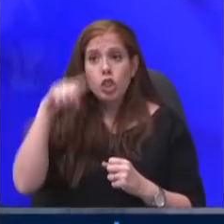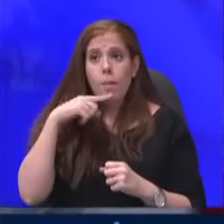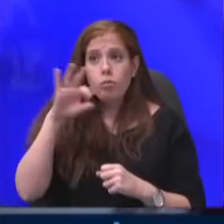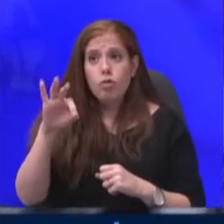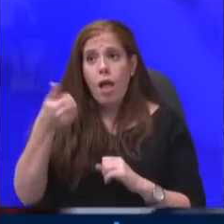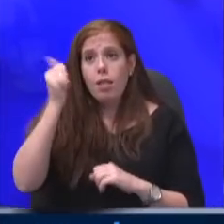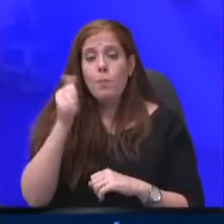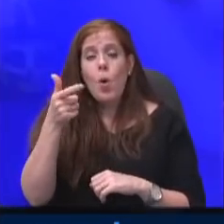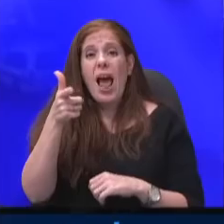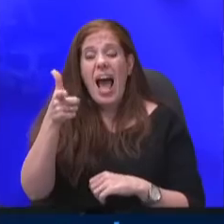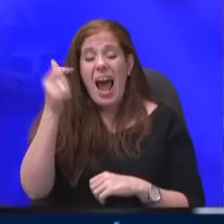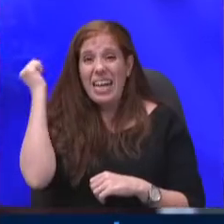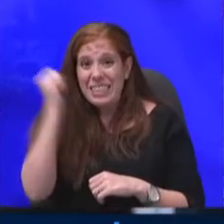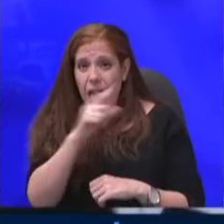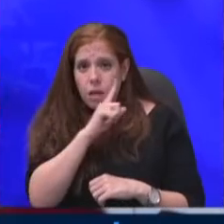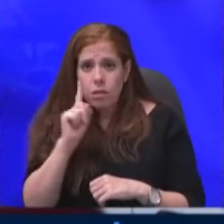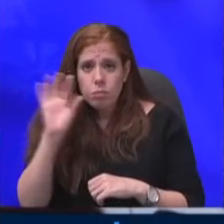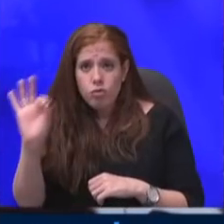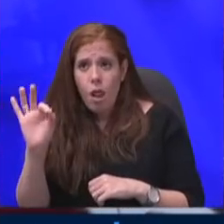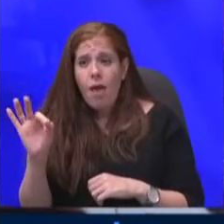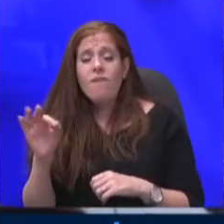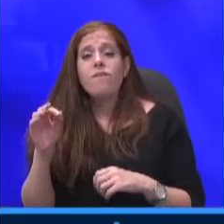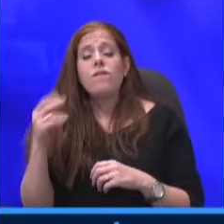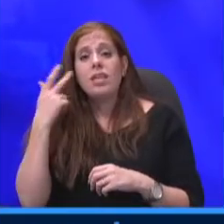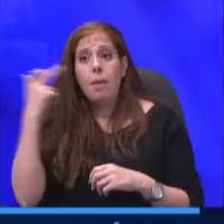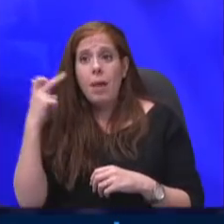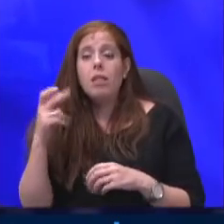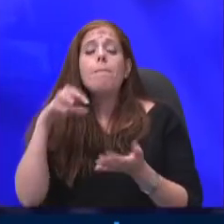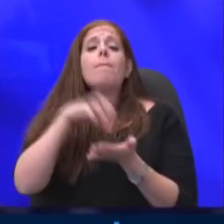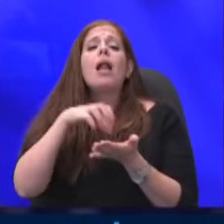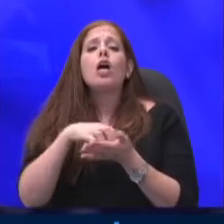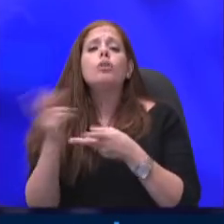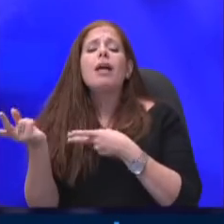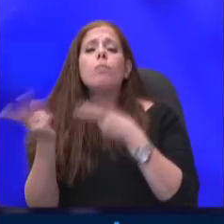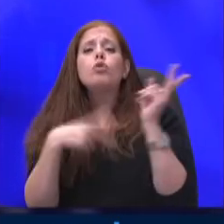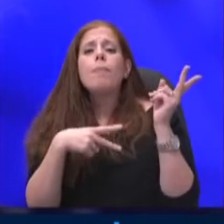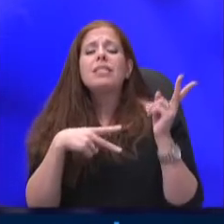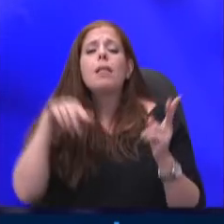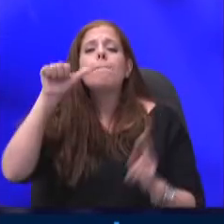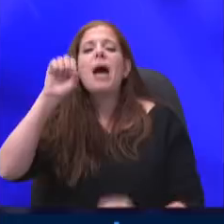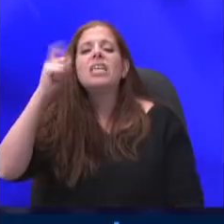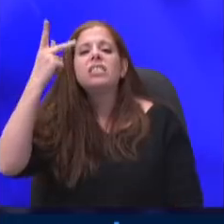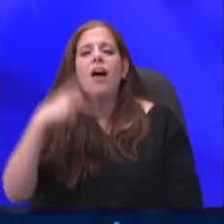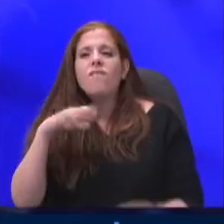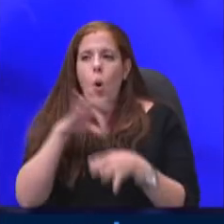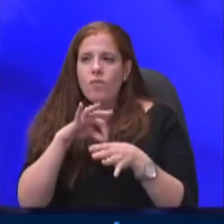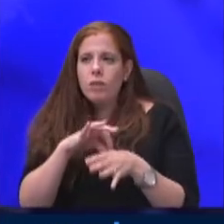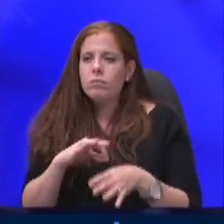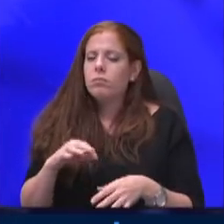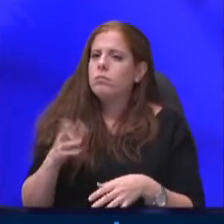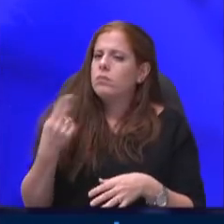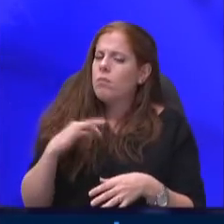במחלקה בה הייתה מאושפזת נדיה אמה בבית החולים אסף הרופא. זה היה בשבילי הפתעה, ולא ציפיתי